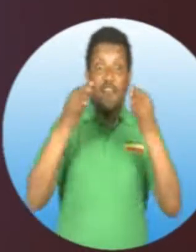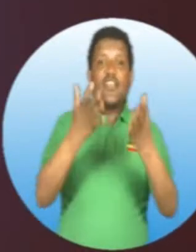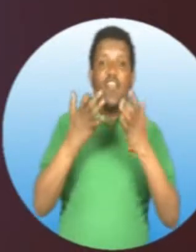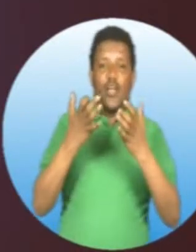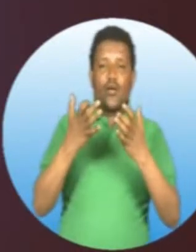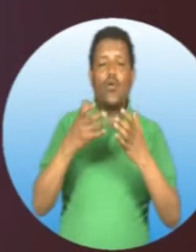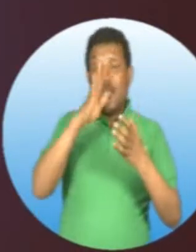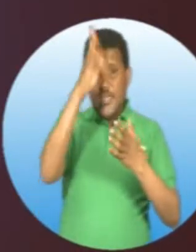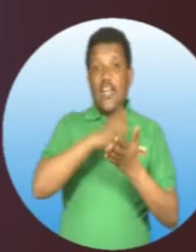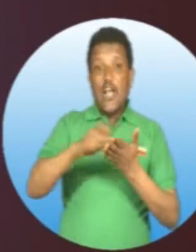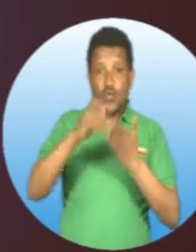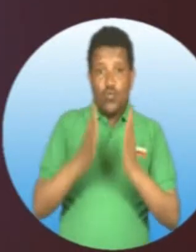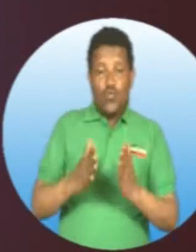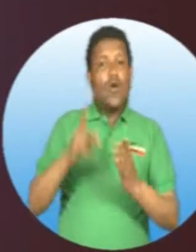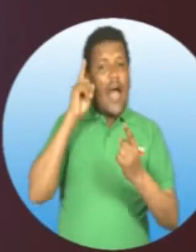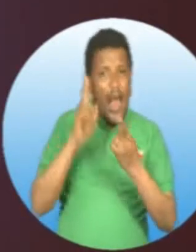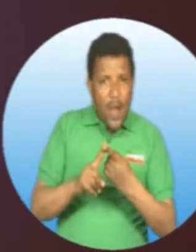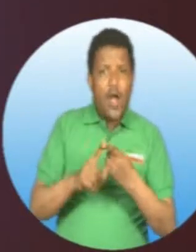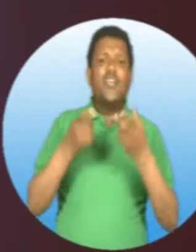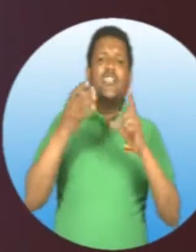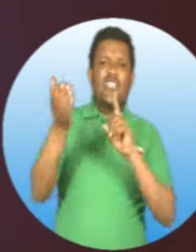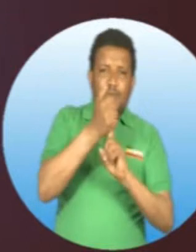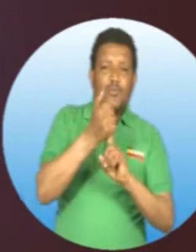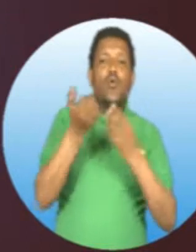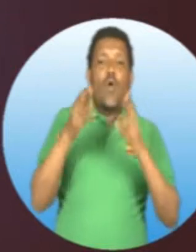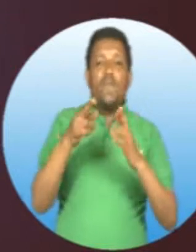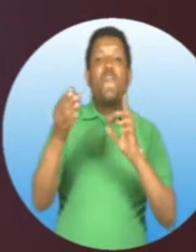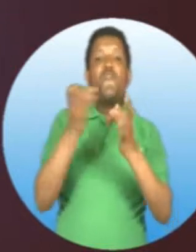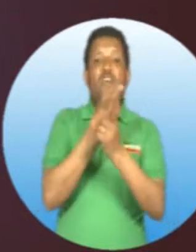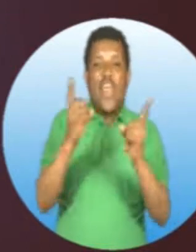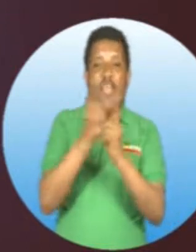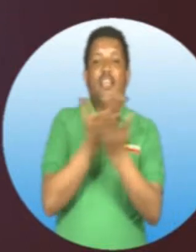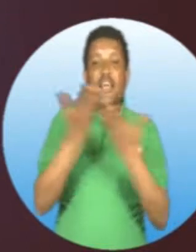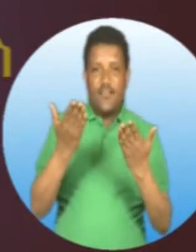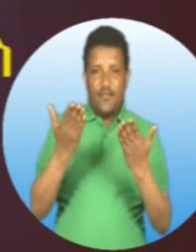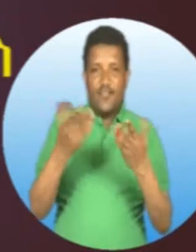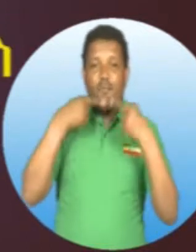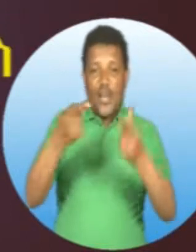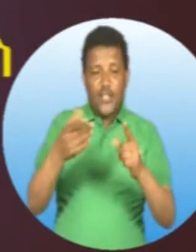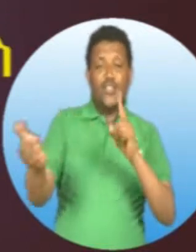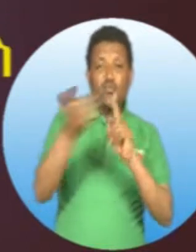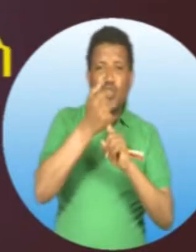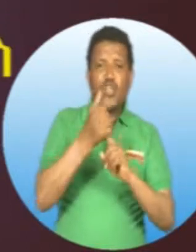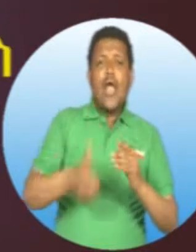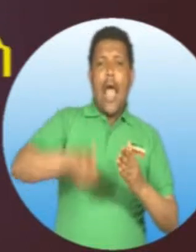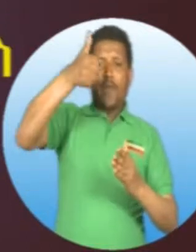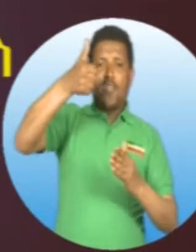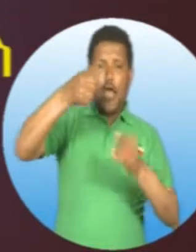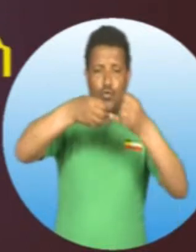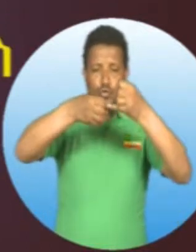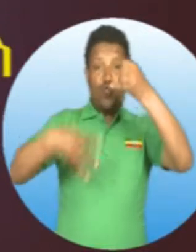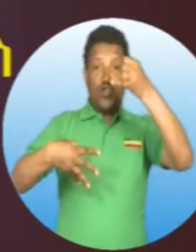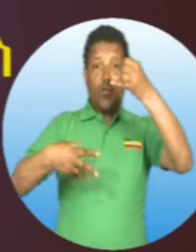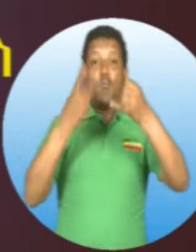እንዲተላለፍ የተፈለገው የደራሲው ዓላማ ጭብጥ ወይም ፍሬ ነገር ይባላል። ጭብጦች አብይና ንዑስ